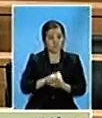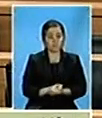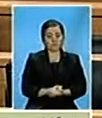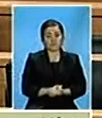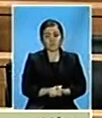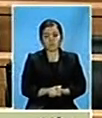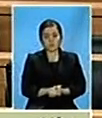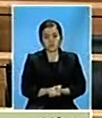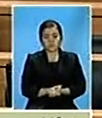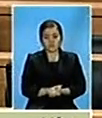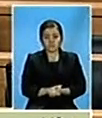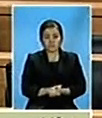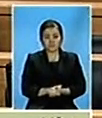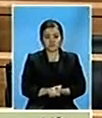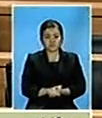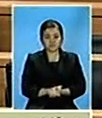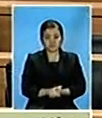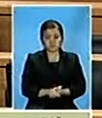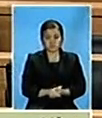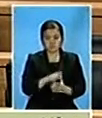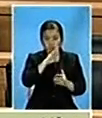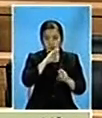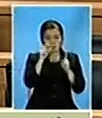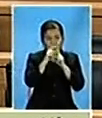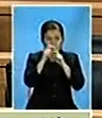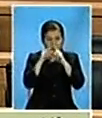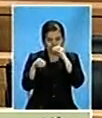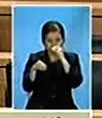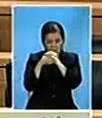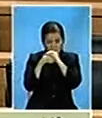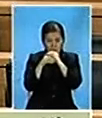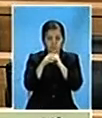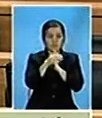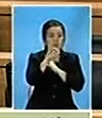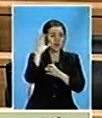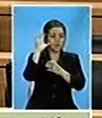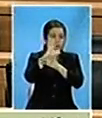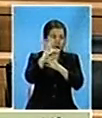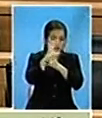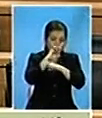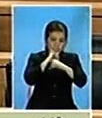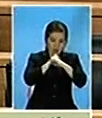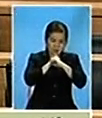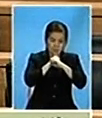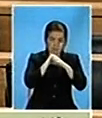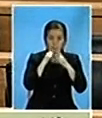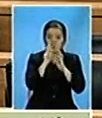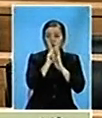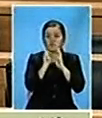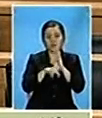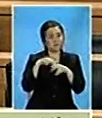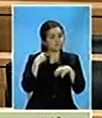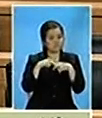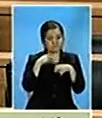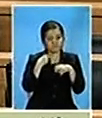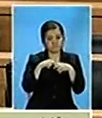ซึ่งยิ่งไปเติมอย่างนี้นะครับผมคิดว่าในการบังคับใช้เนี่ยก็จะทำให้ลำบากมาก